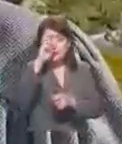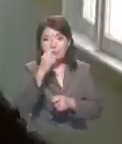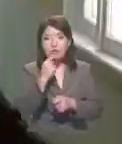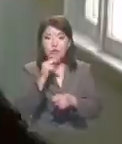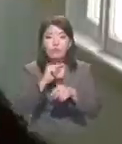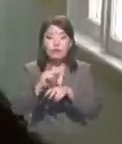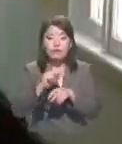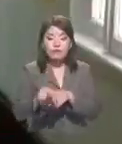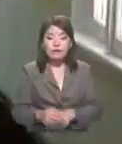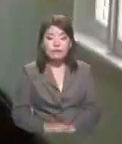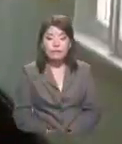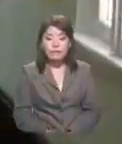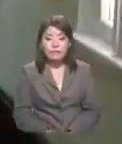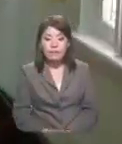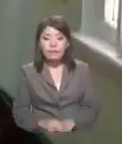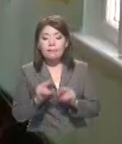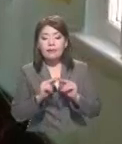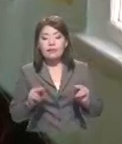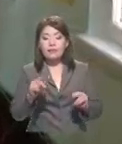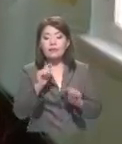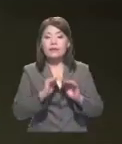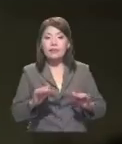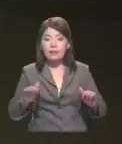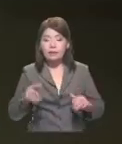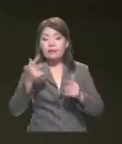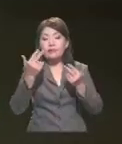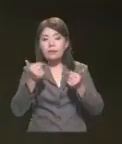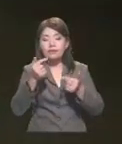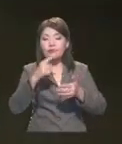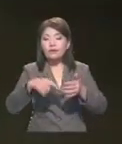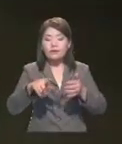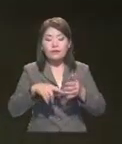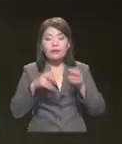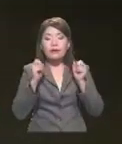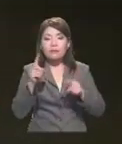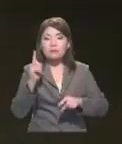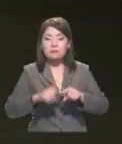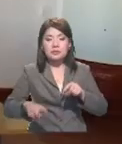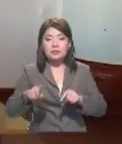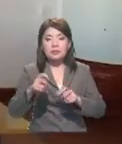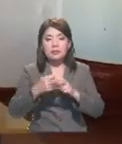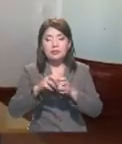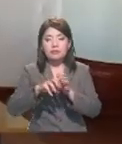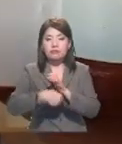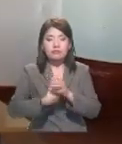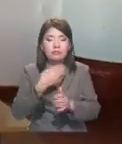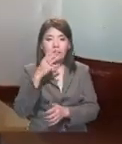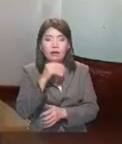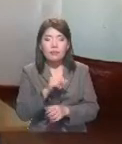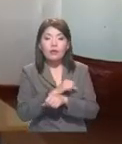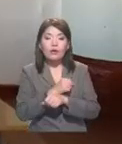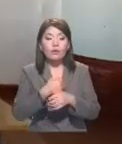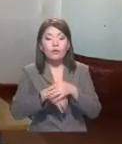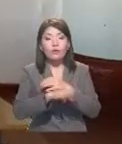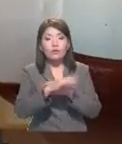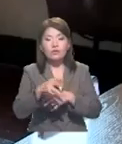обучения. Педагоги и дети признаются, не верится, что так быстро решили давнюю проблему. Они уходили на каникулы из